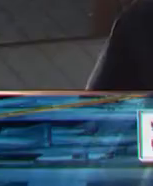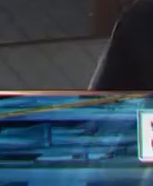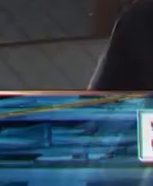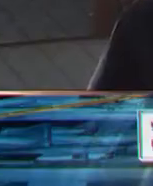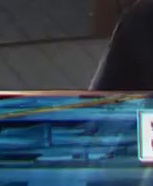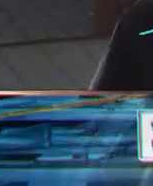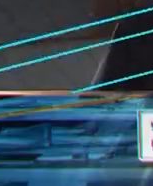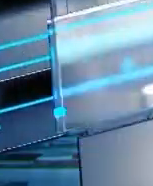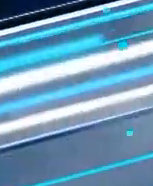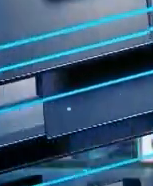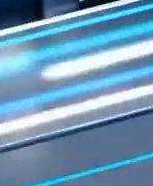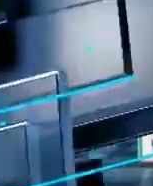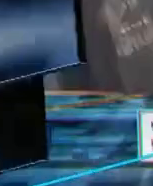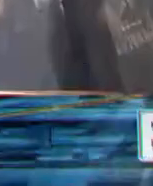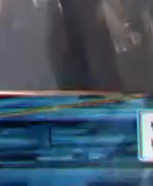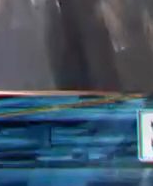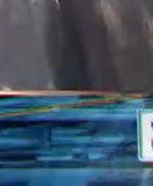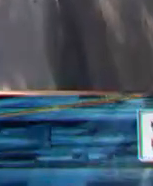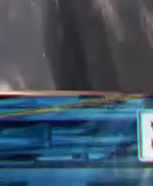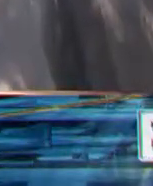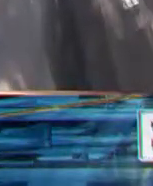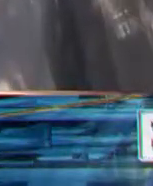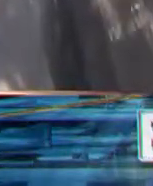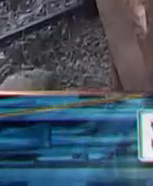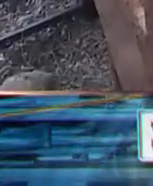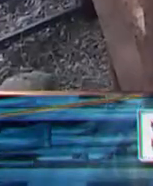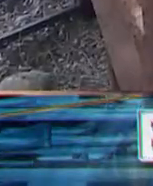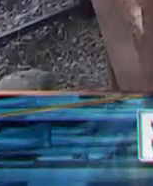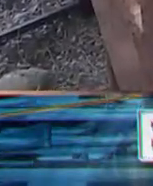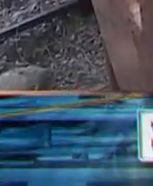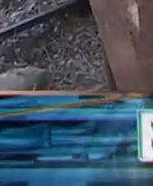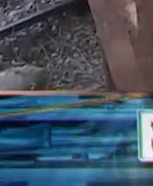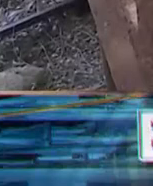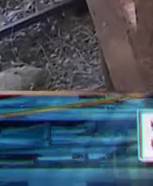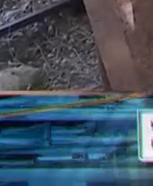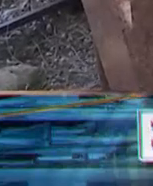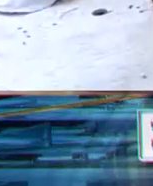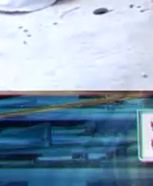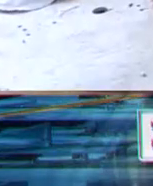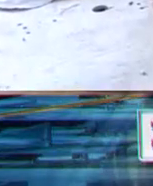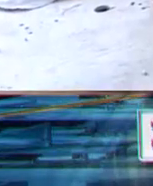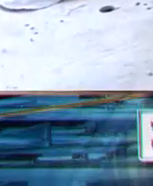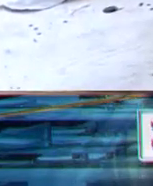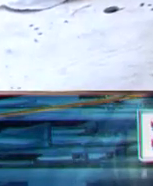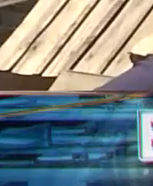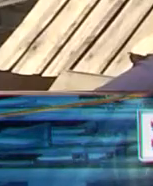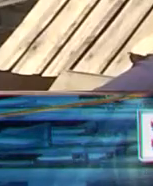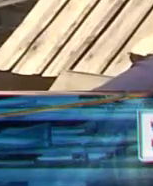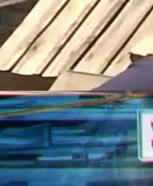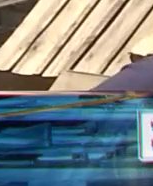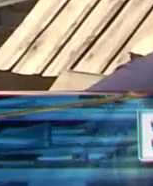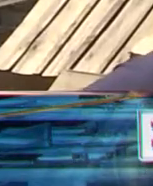тағы да келу керек осы Талдықорған қаласына. Біреу өлмей, біреуге күн жоқ. Талдықорғанда қабыртастар мен қоршаулар саудасы қызып тұр.